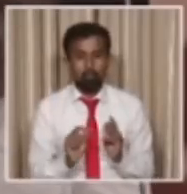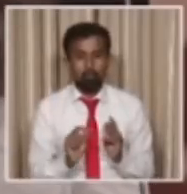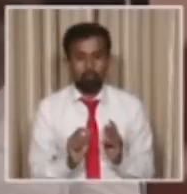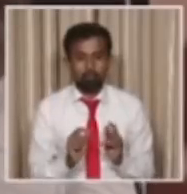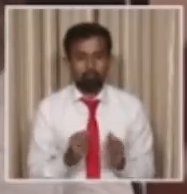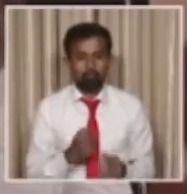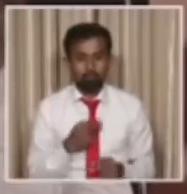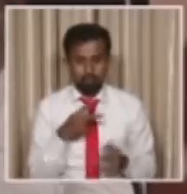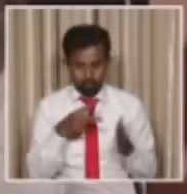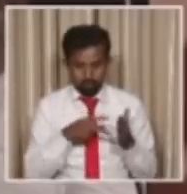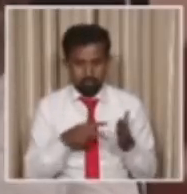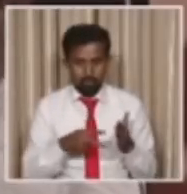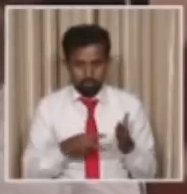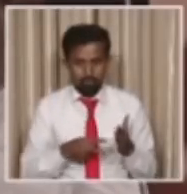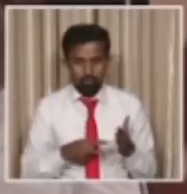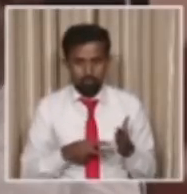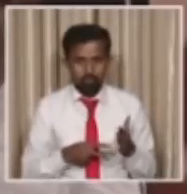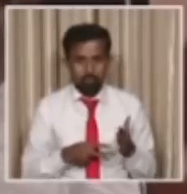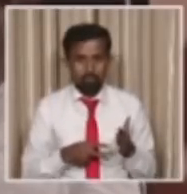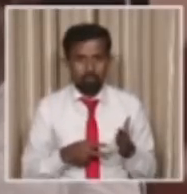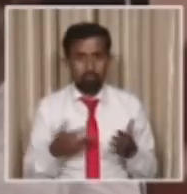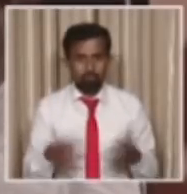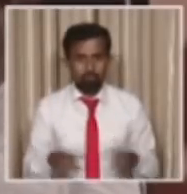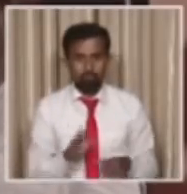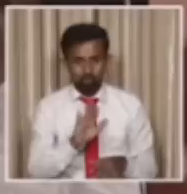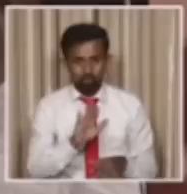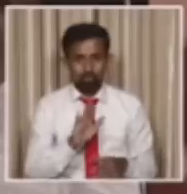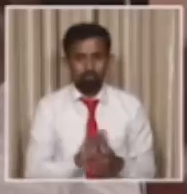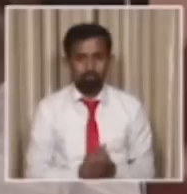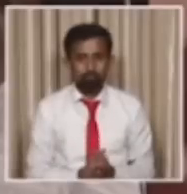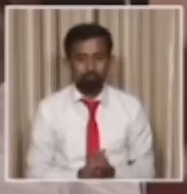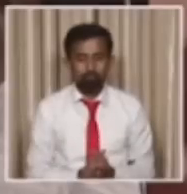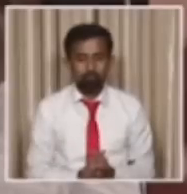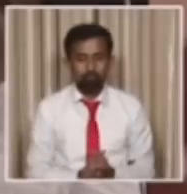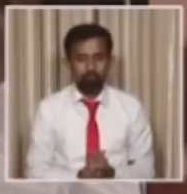මම කියවන්නම් කියවලා ඉවර නැගේ ඉන්න.